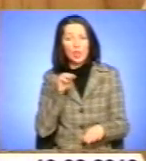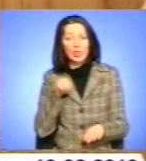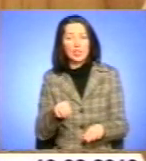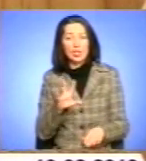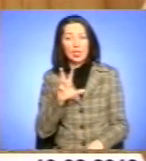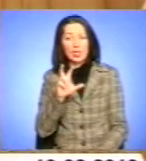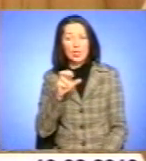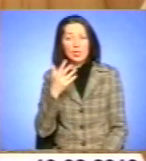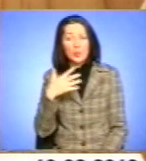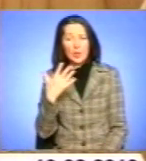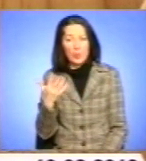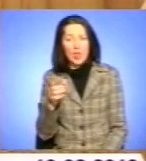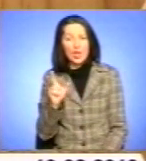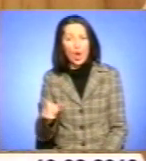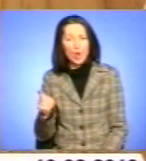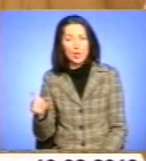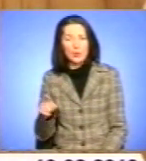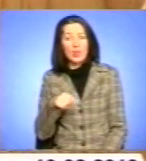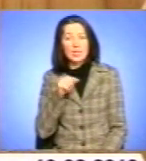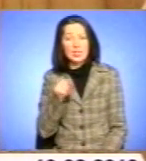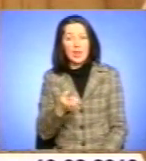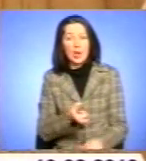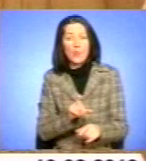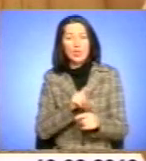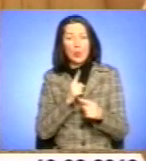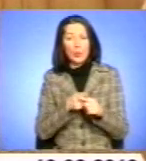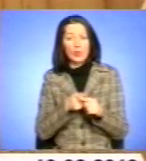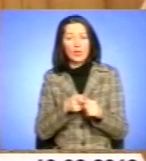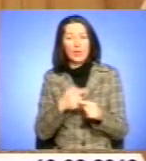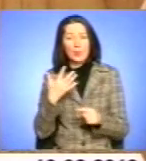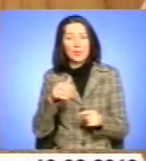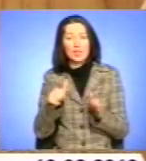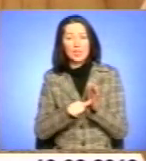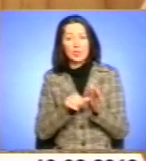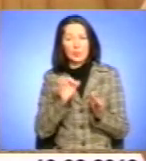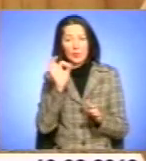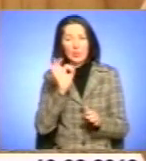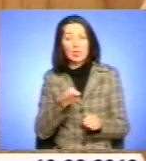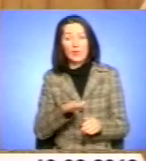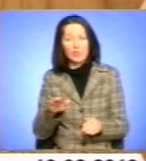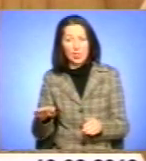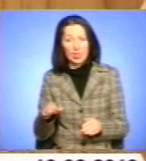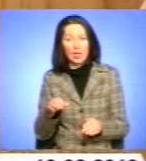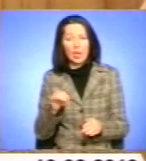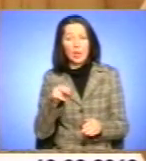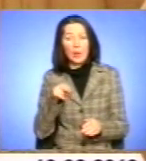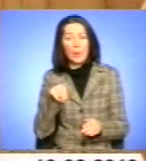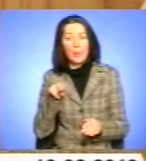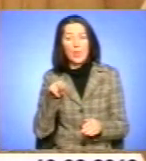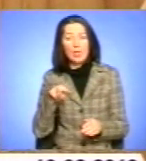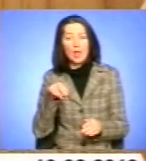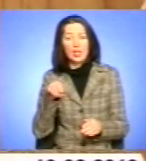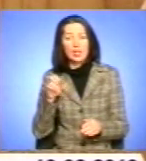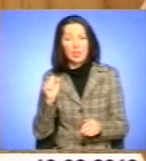4355 осіб, з них більше половини, 56% – це діти і підлітки. З